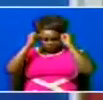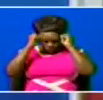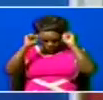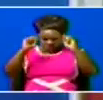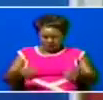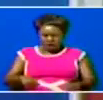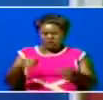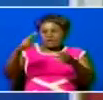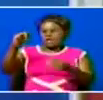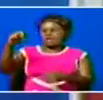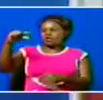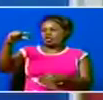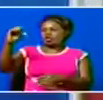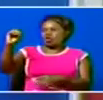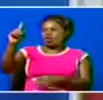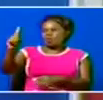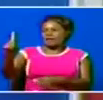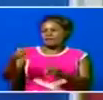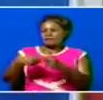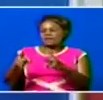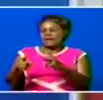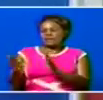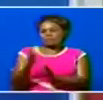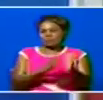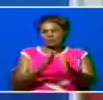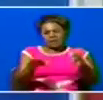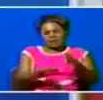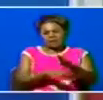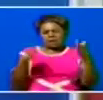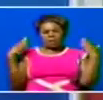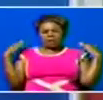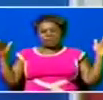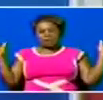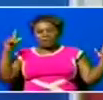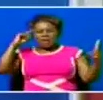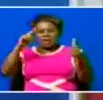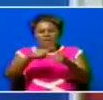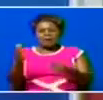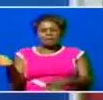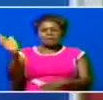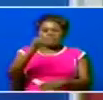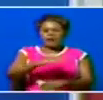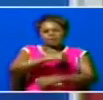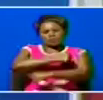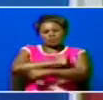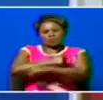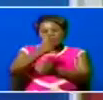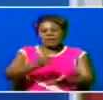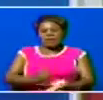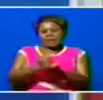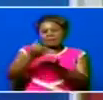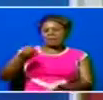shirika moja lisilo la serikali kuanzisha mpango maalum wa Under His Wings ambao unalenga kuwarudisha shuleni na kuwapa usaidizi.